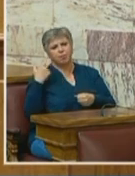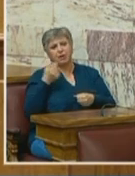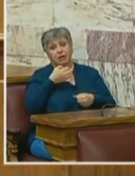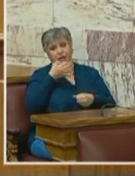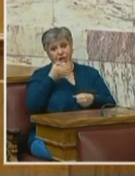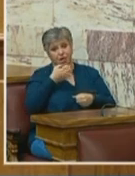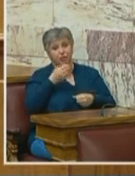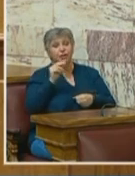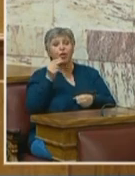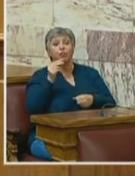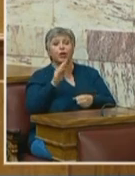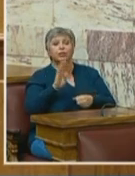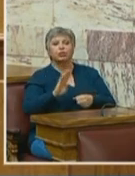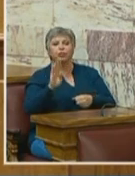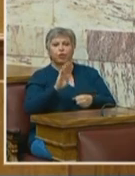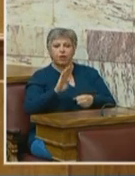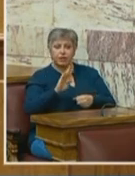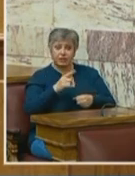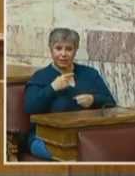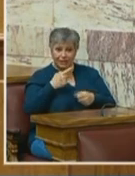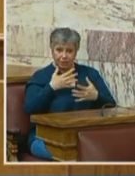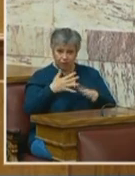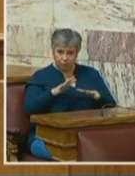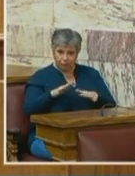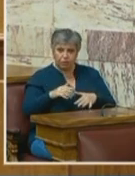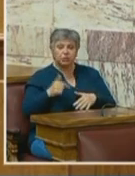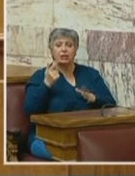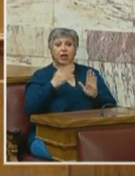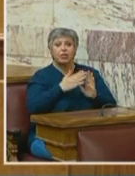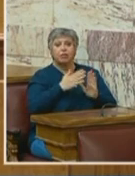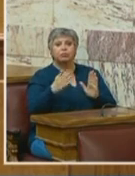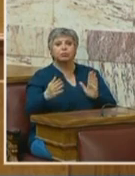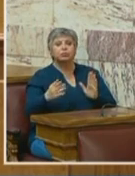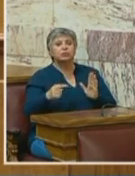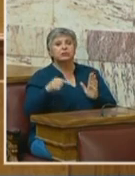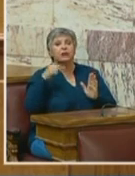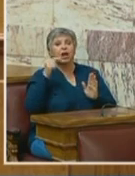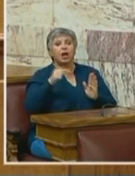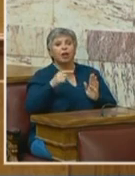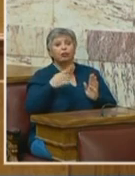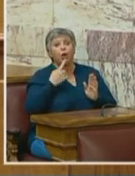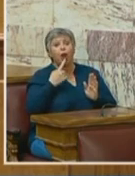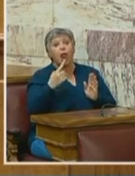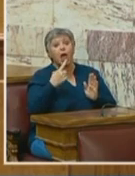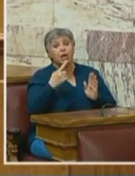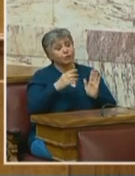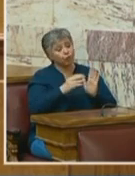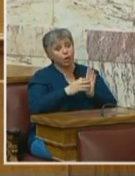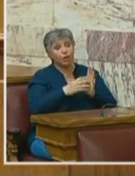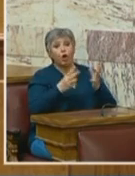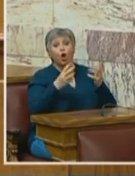της διαδικασίας μέχρι σήμερα, το τι λέει το άρθρο 86 του Συντάγματος. Και τώρα που έπεσαν οι